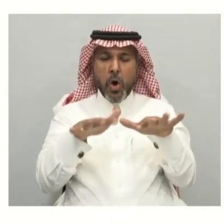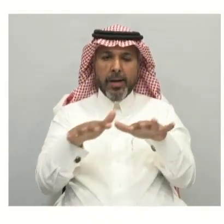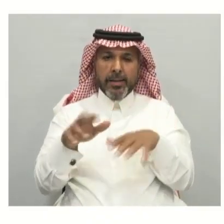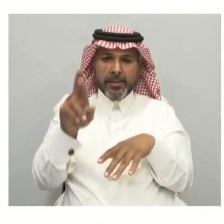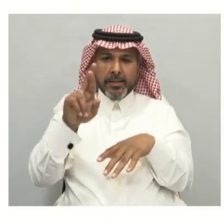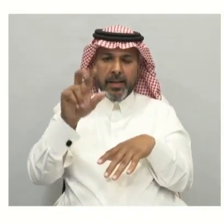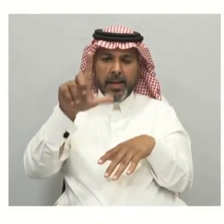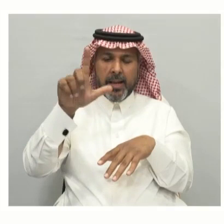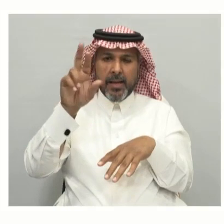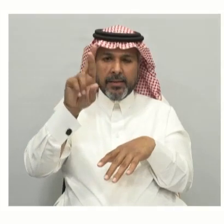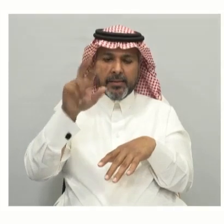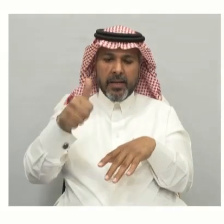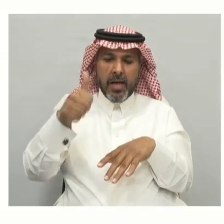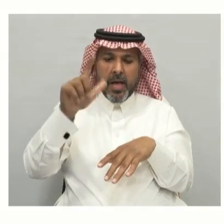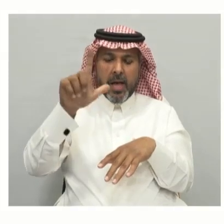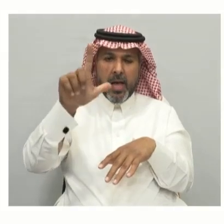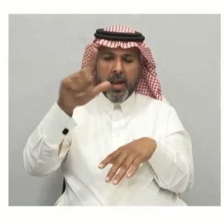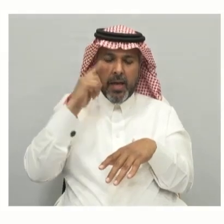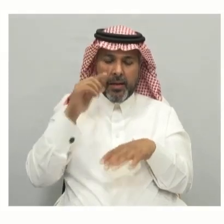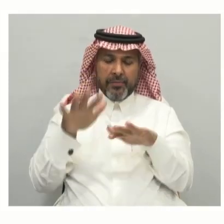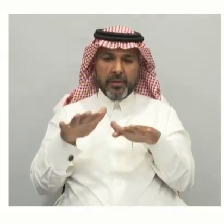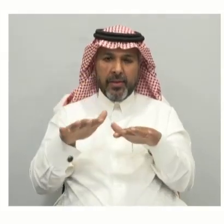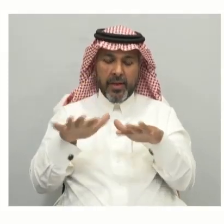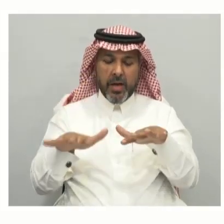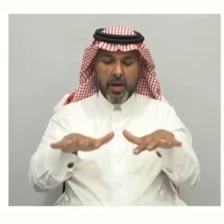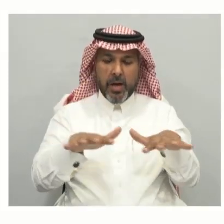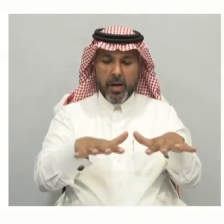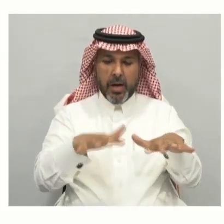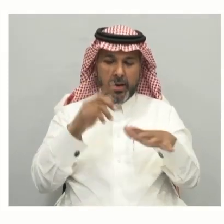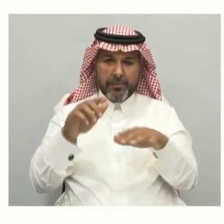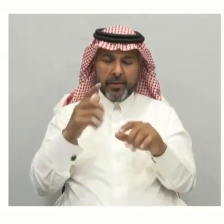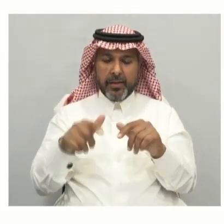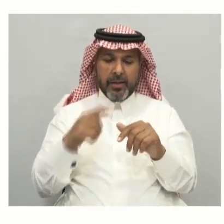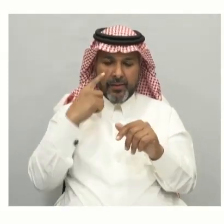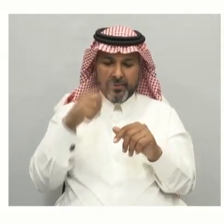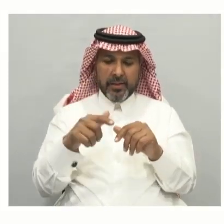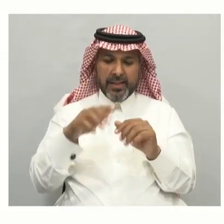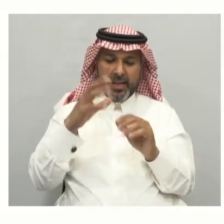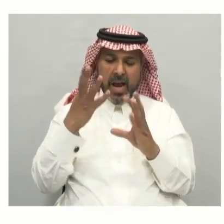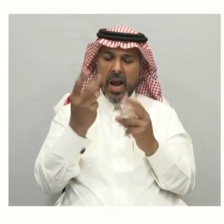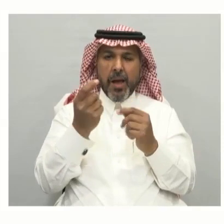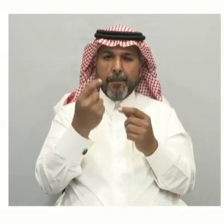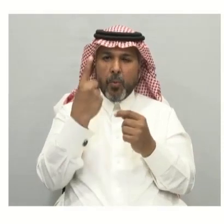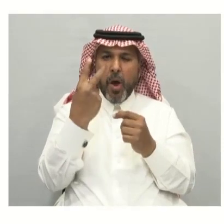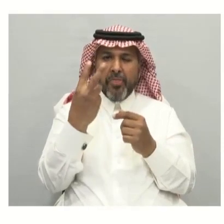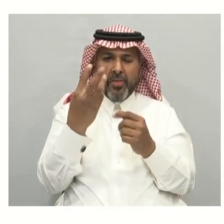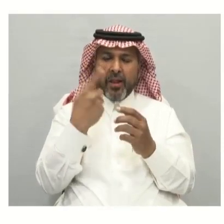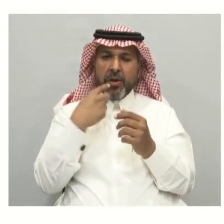ننسى ان نضع عنوان لهذا التمثيل قوه عدد من الهزات الارضيه